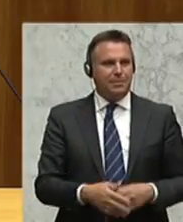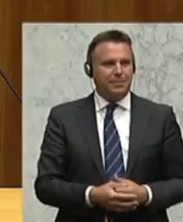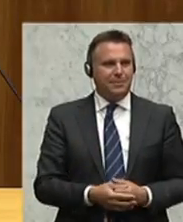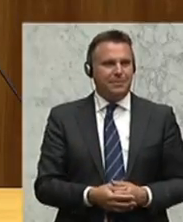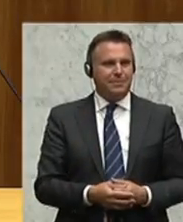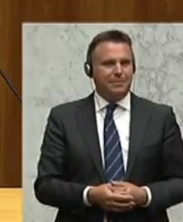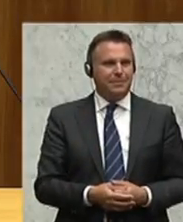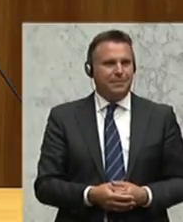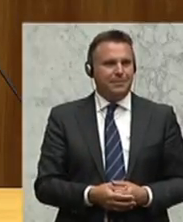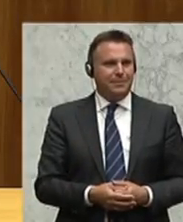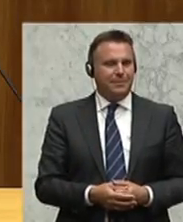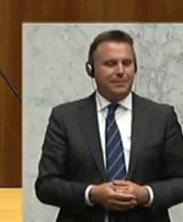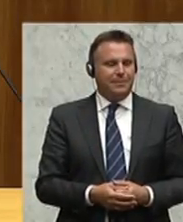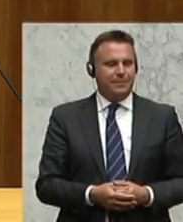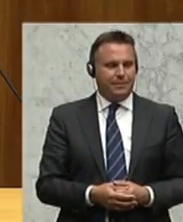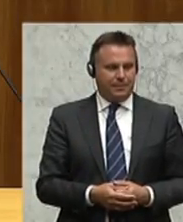Bezüglich Lkw-Bemattung.